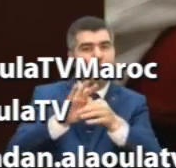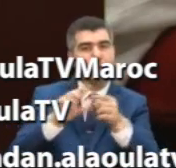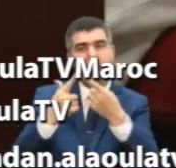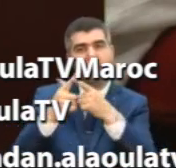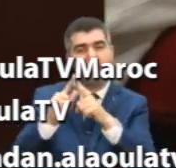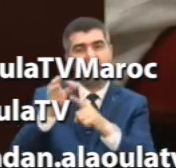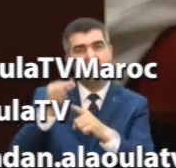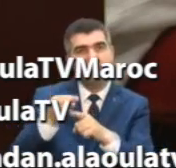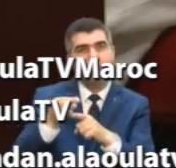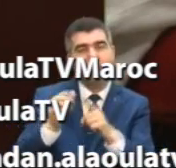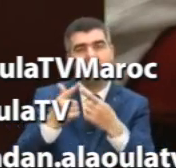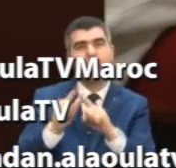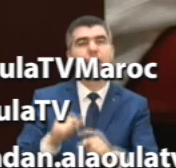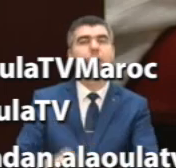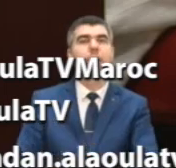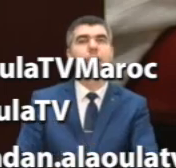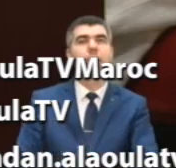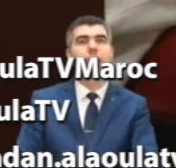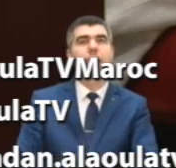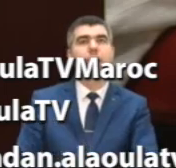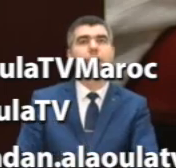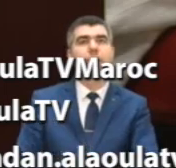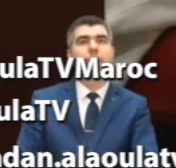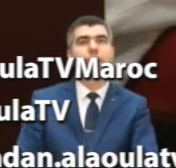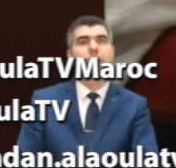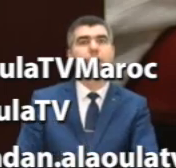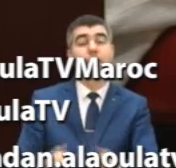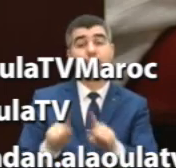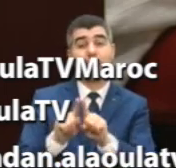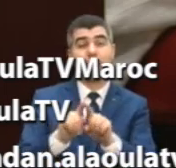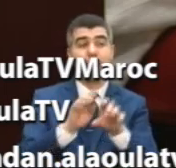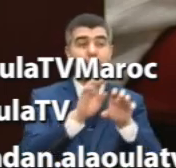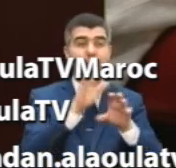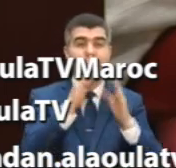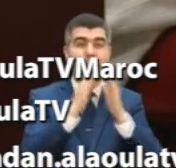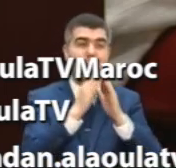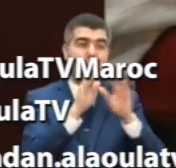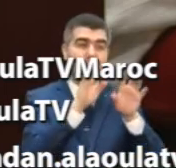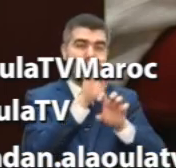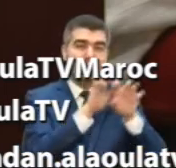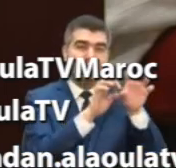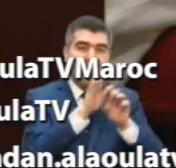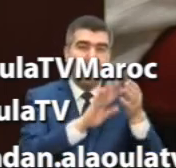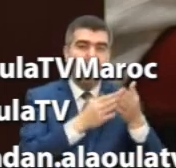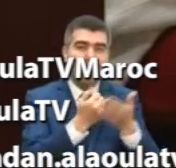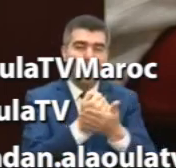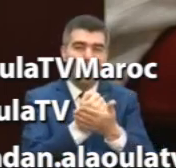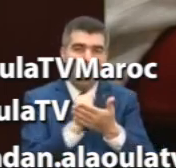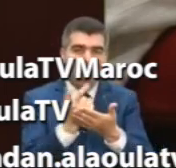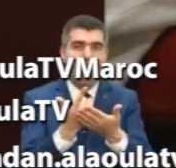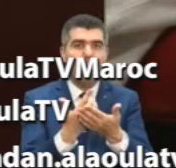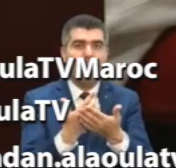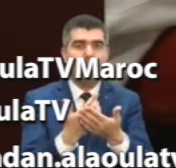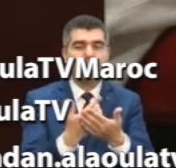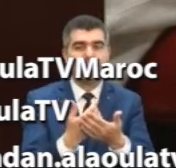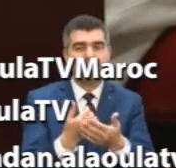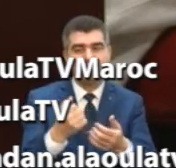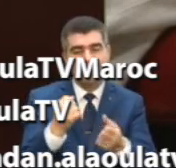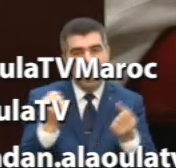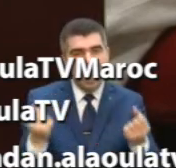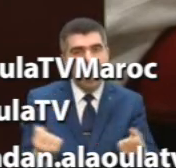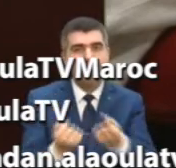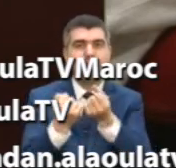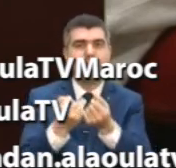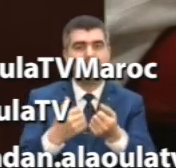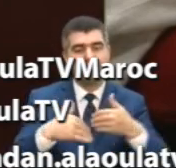قطاع خاص موفقة، محاربة السكن غير اللائق، تأهيل حضري، تهيئة